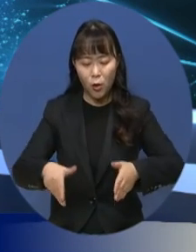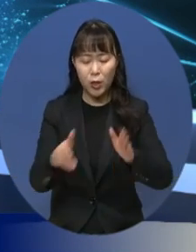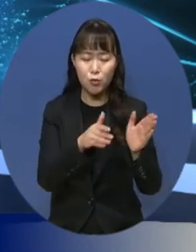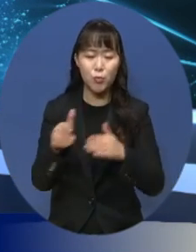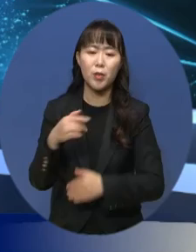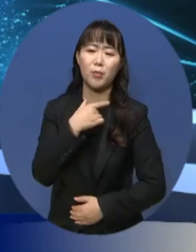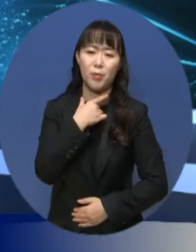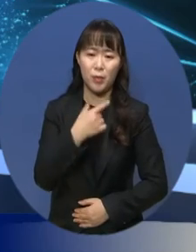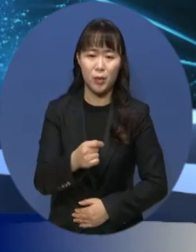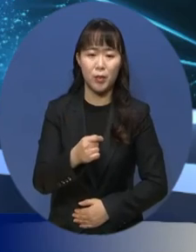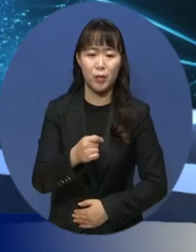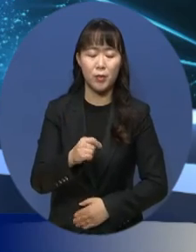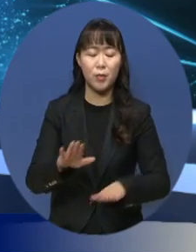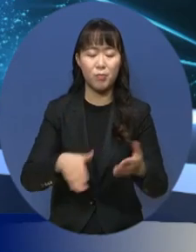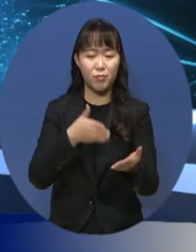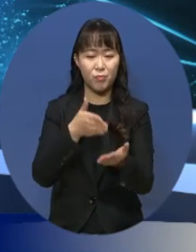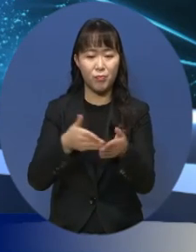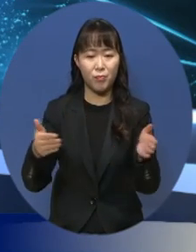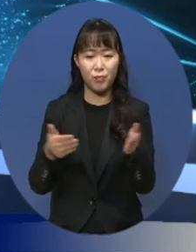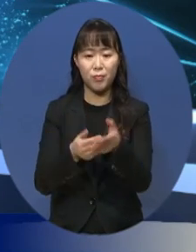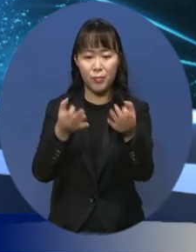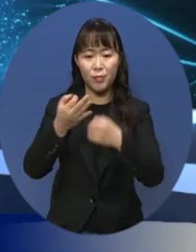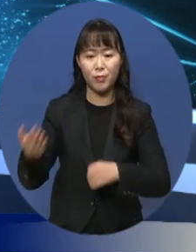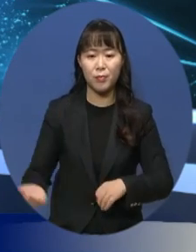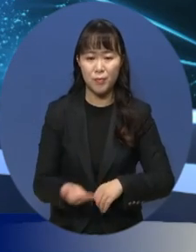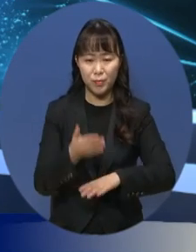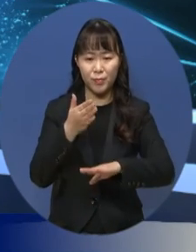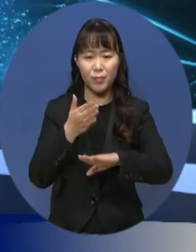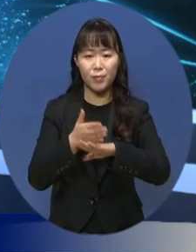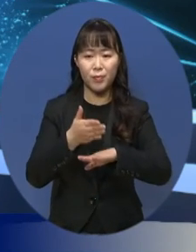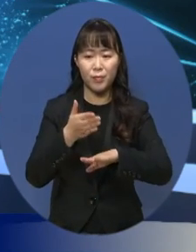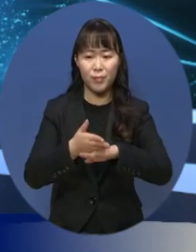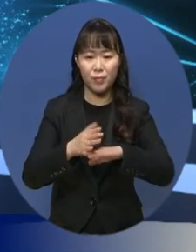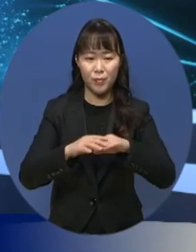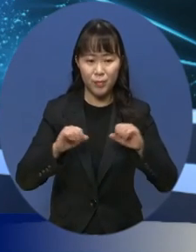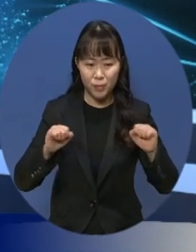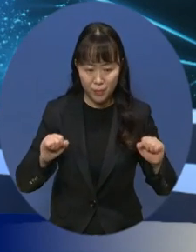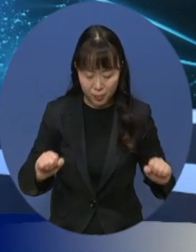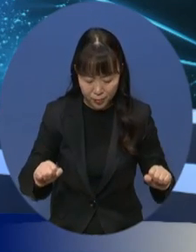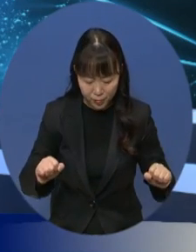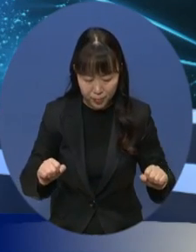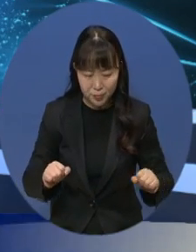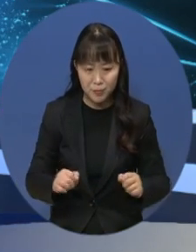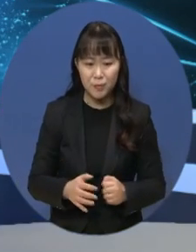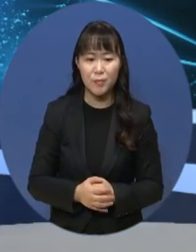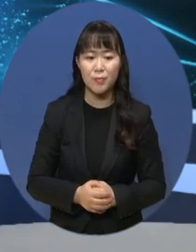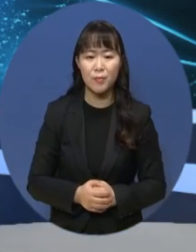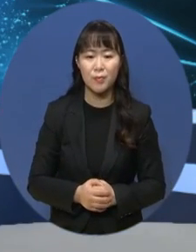바랍니다 이상 복지 tv 뉴스를 마칩니다 시청해주신 여러분 고맙습니다